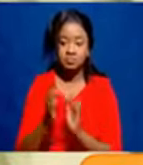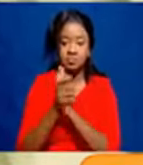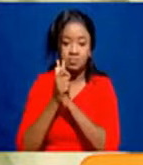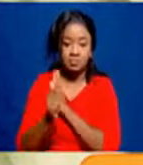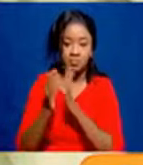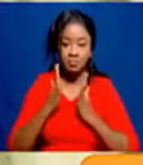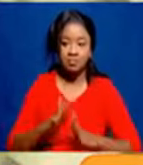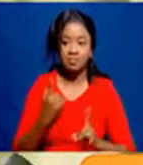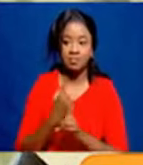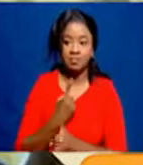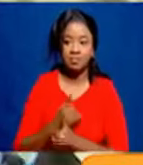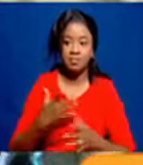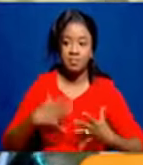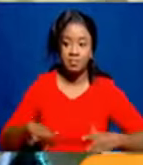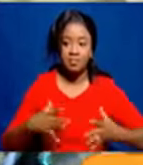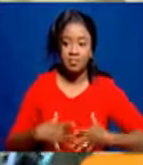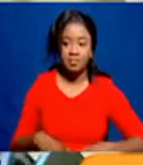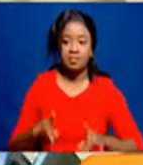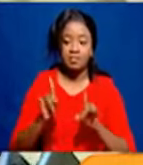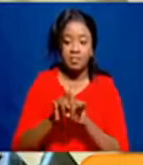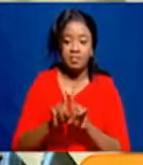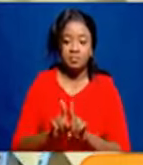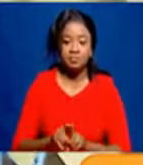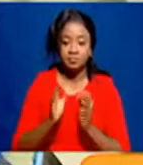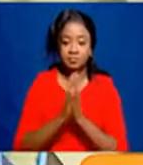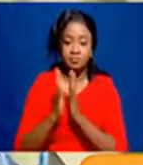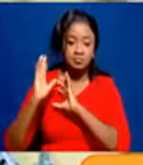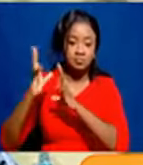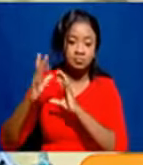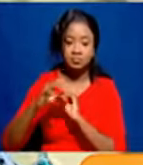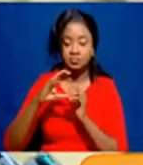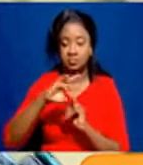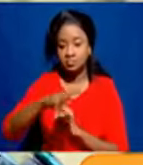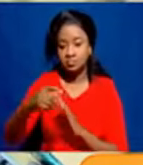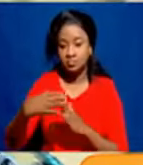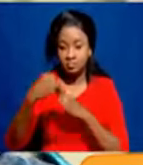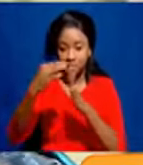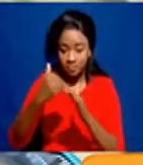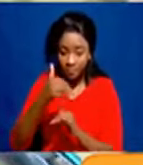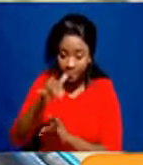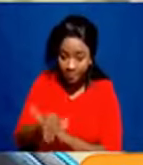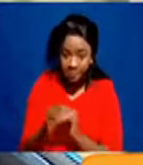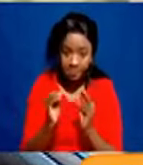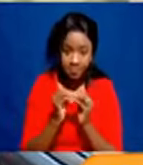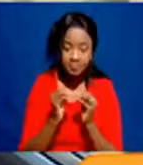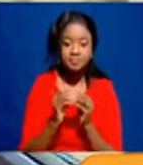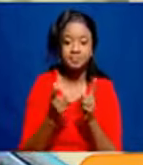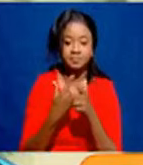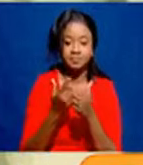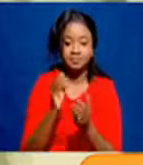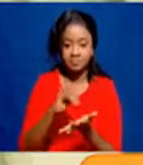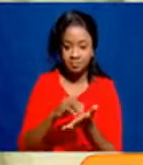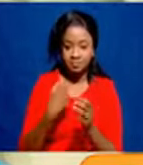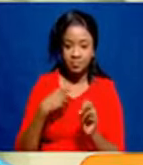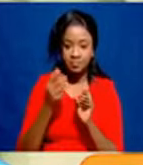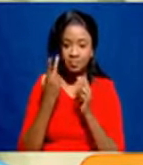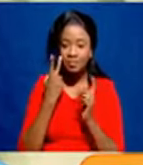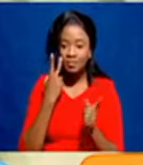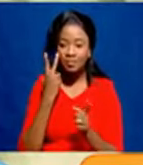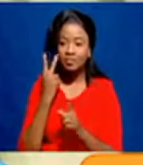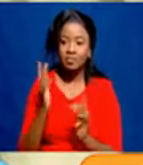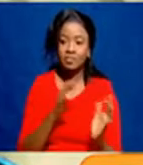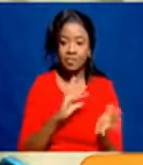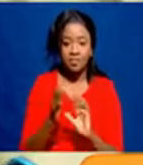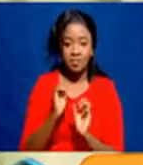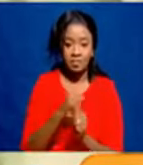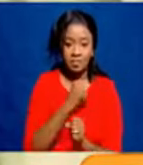huyu mwenzangu, pamoja na viongozi wote wa Kilifi County. So baada ya hiyo sasa, tutakaa chini, tutapata entry point